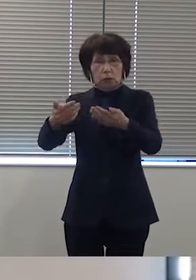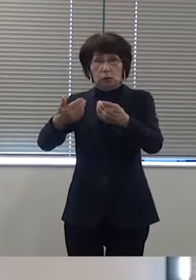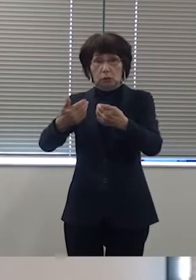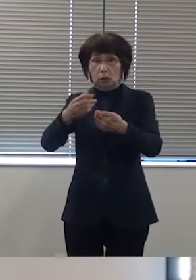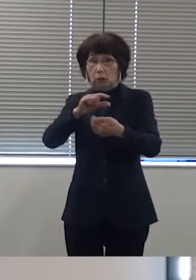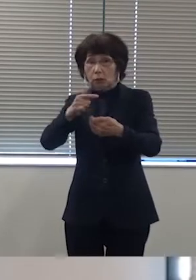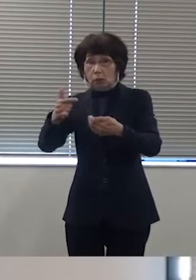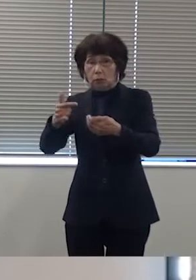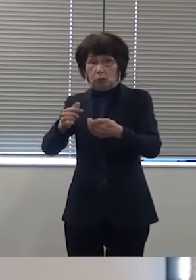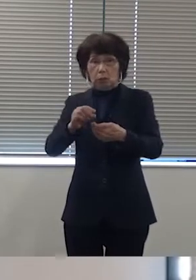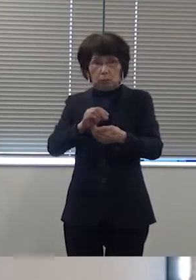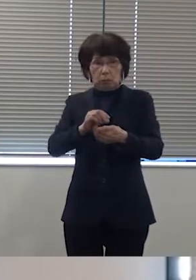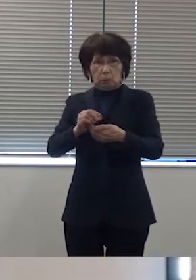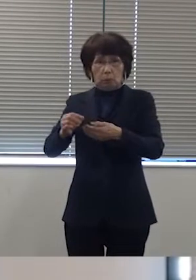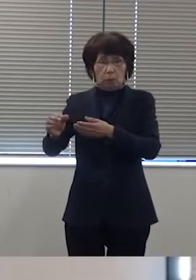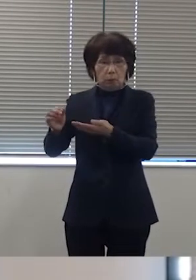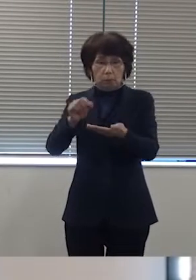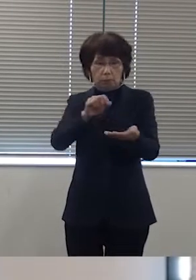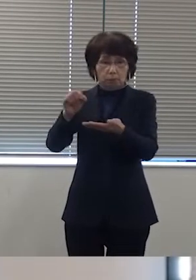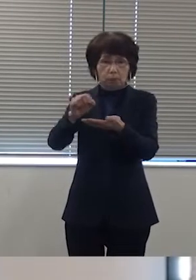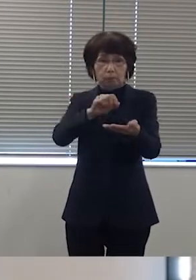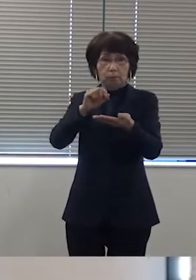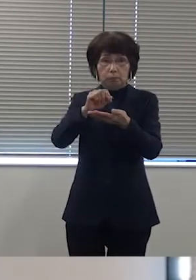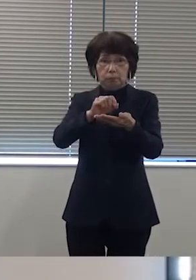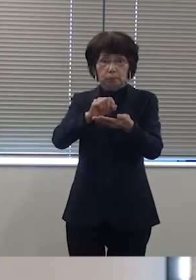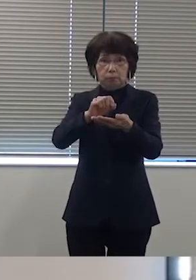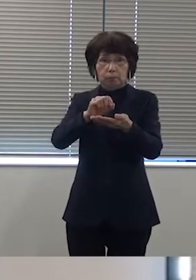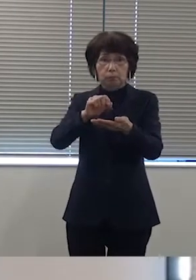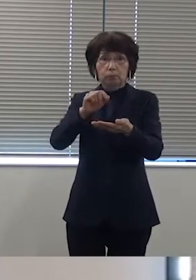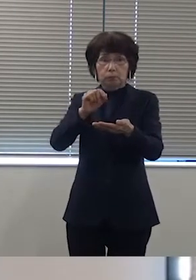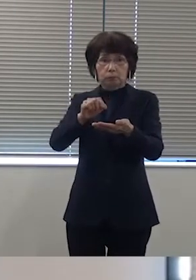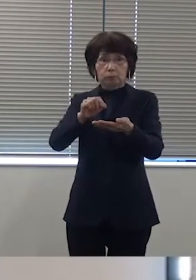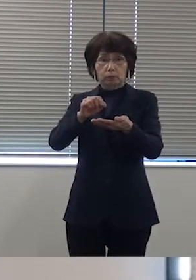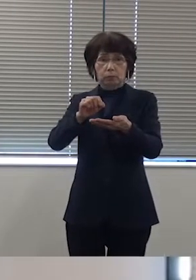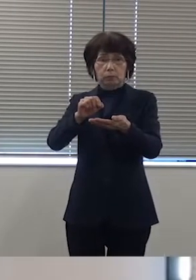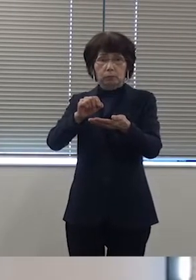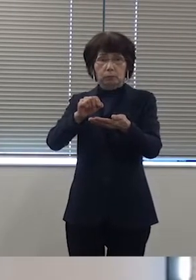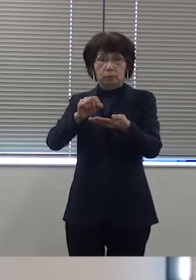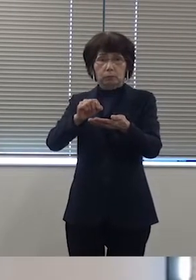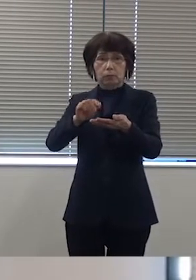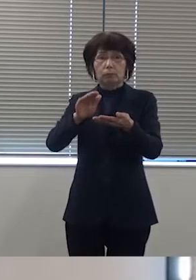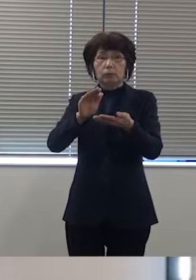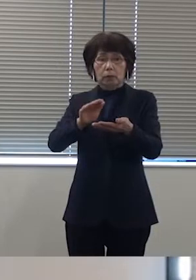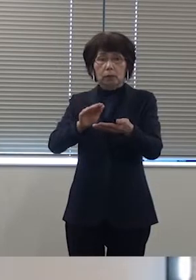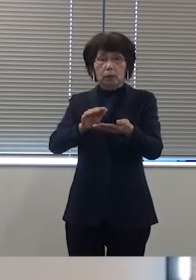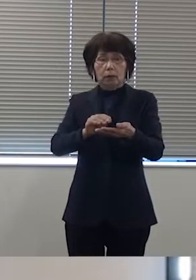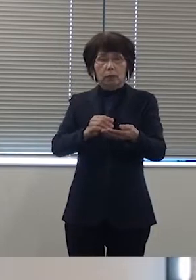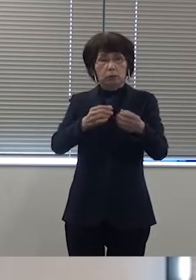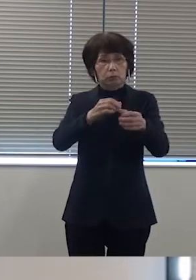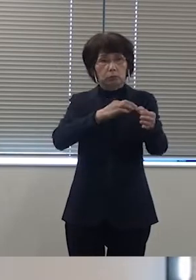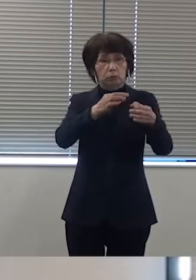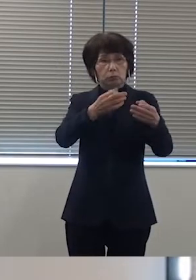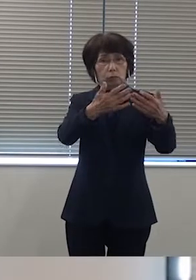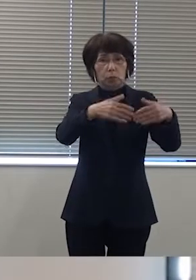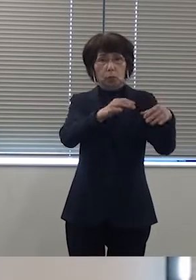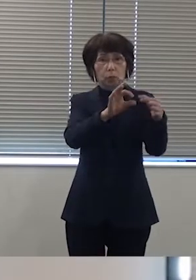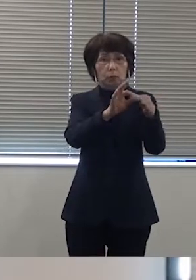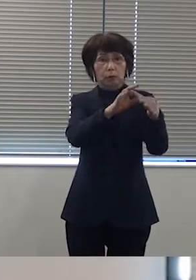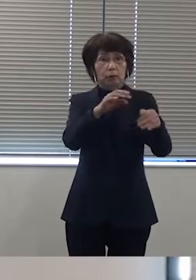土日関係なく連日しておりますので、証拠関係が、その実施に当たっていただいているところ